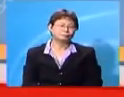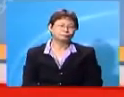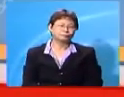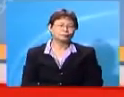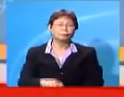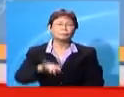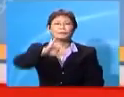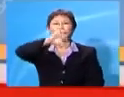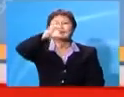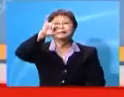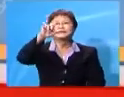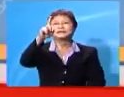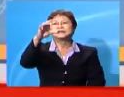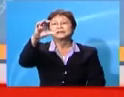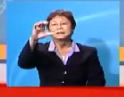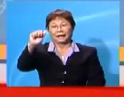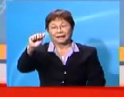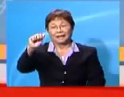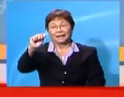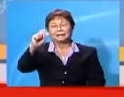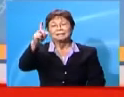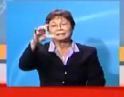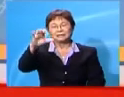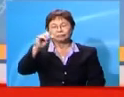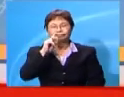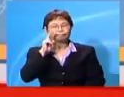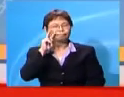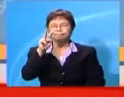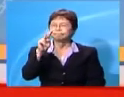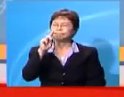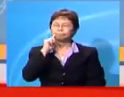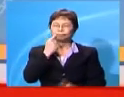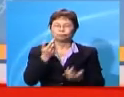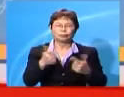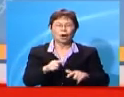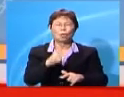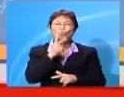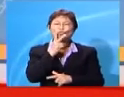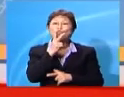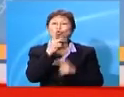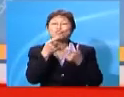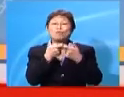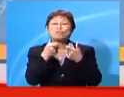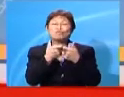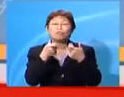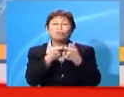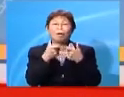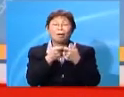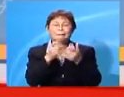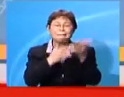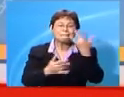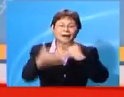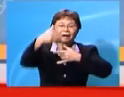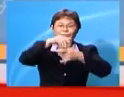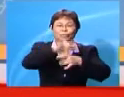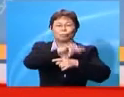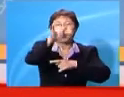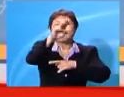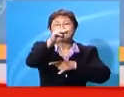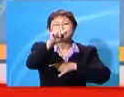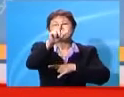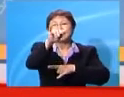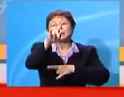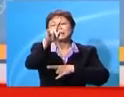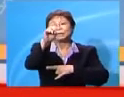Jabatan Penerbangan Awam Malaysia DCA memandang serius mengenai kejadian rokok elektronik yang terbakar dalam pesawat Malindo Air